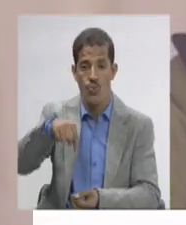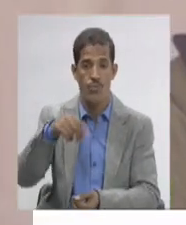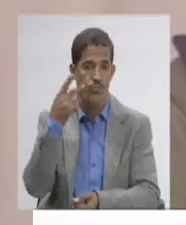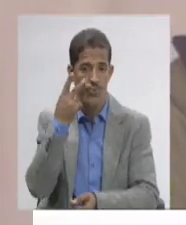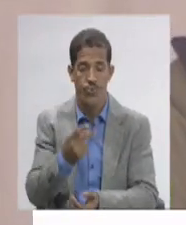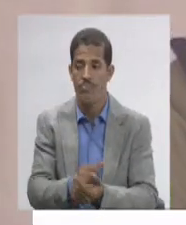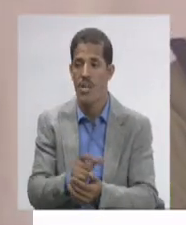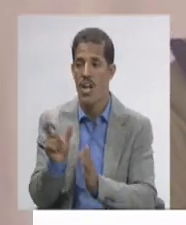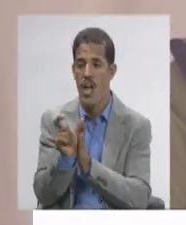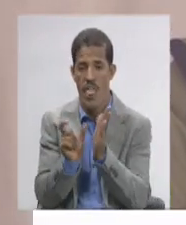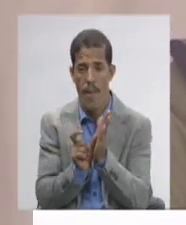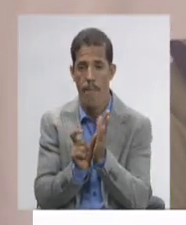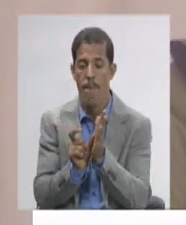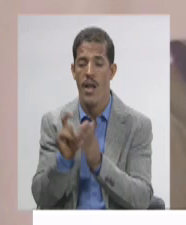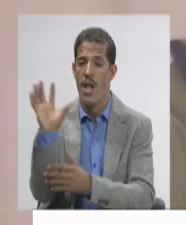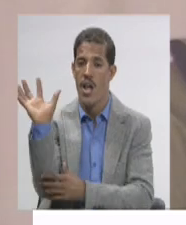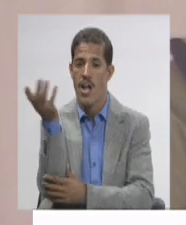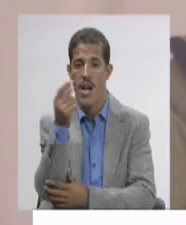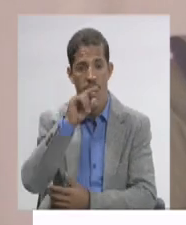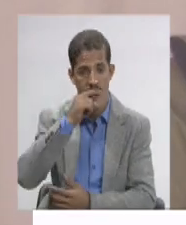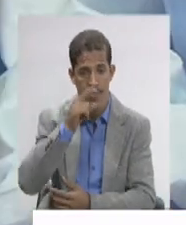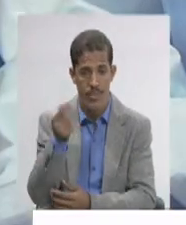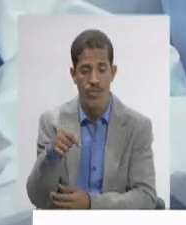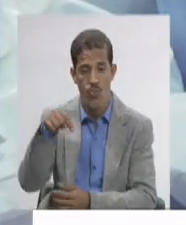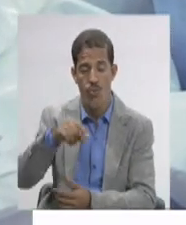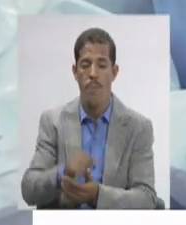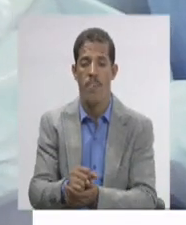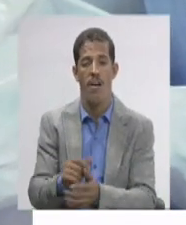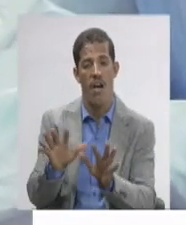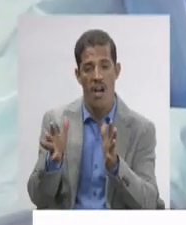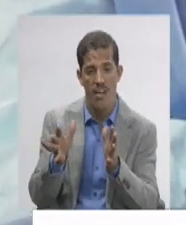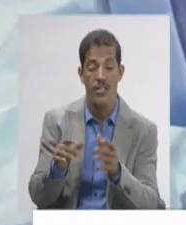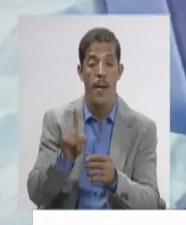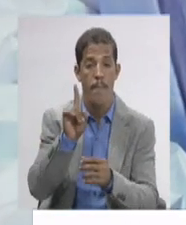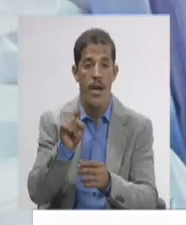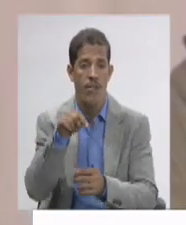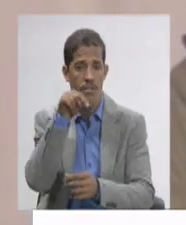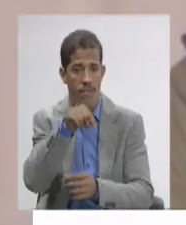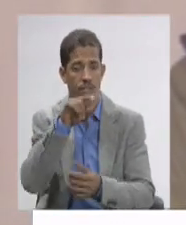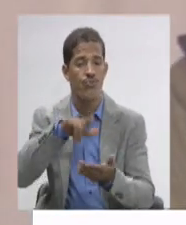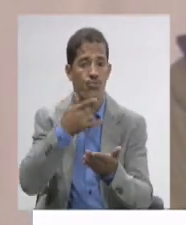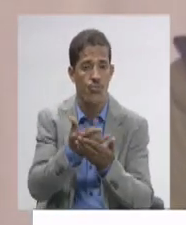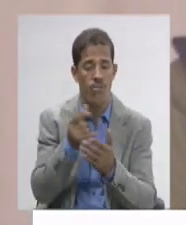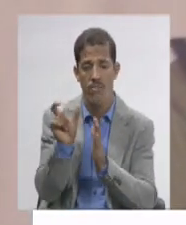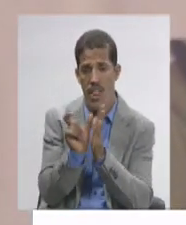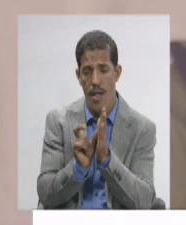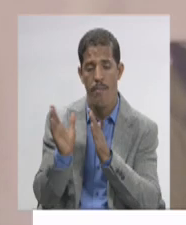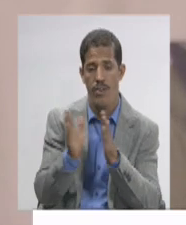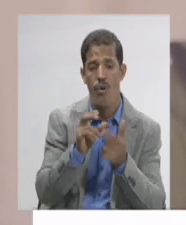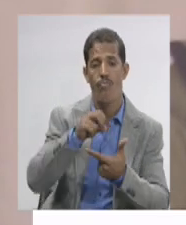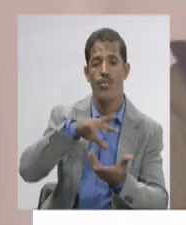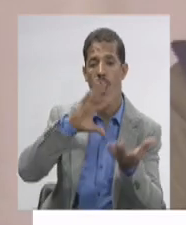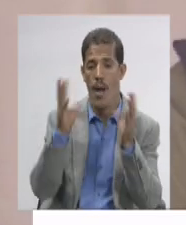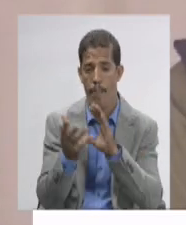الانظمه البيئيه للوح فقد شكلت زراعه النخي محورا هاما في الانظمه الزراعيه الموريتانيه